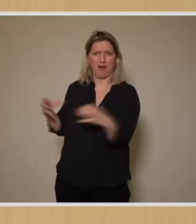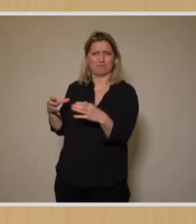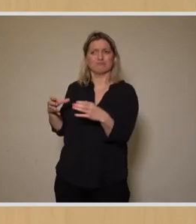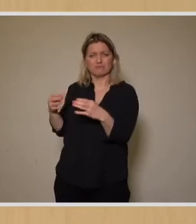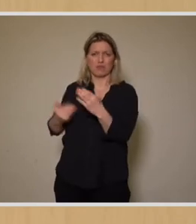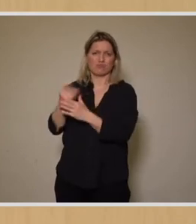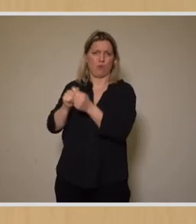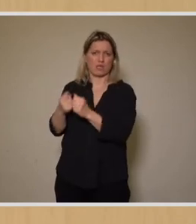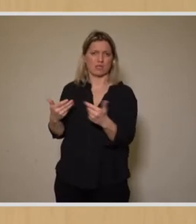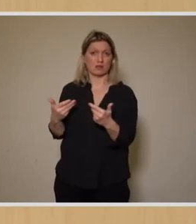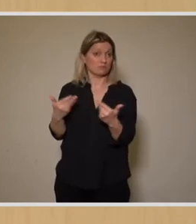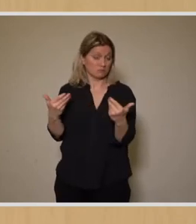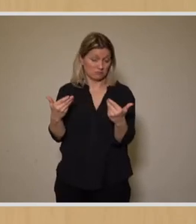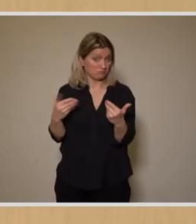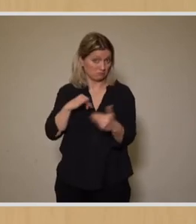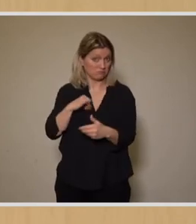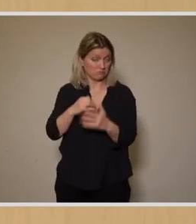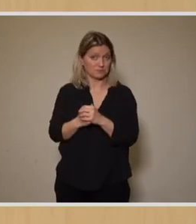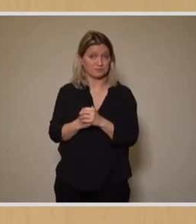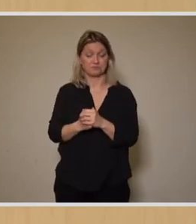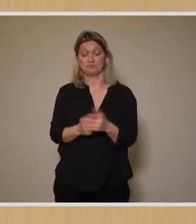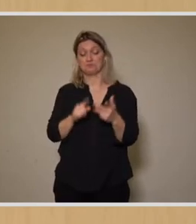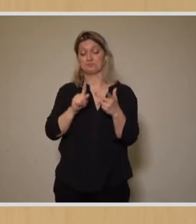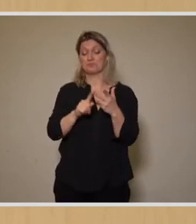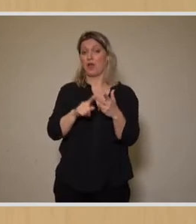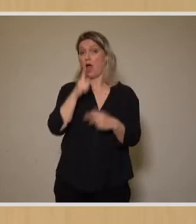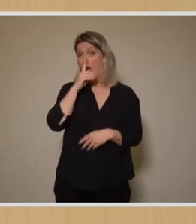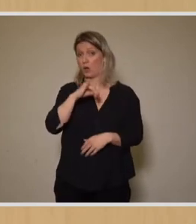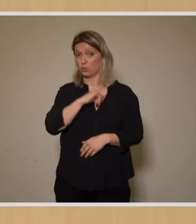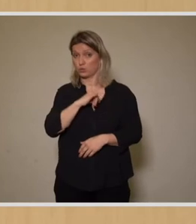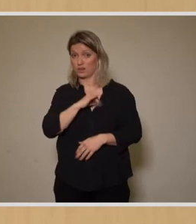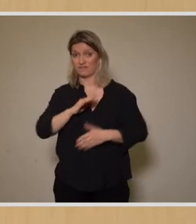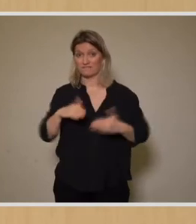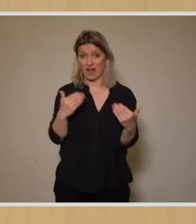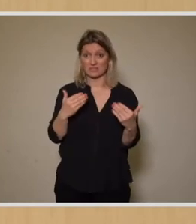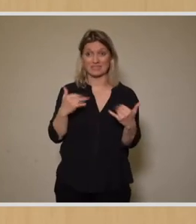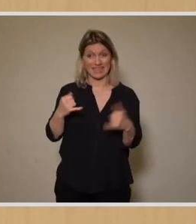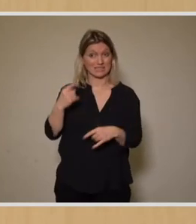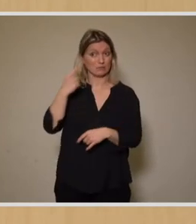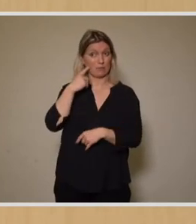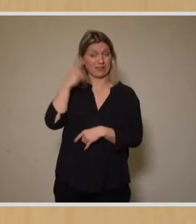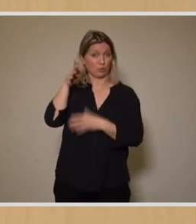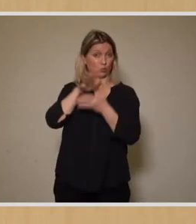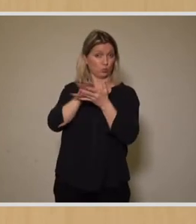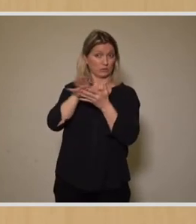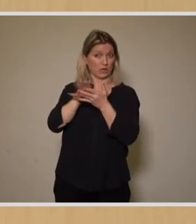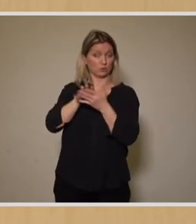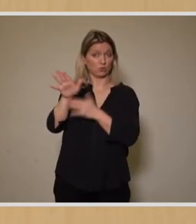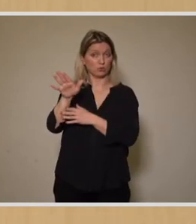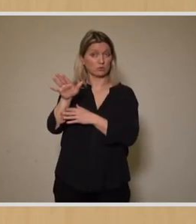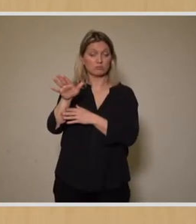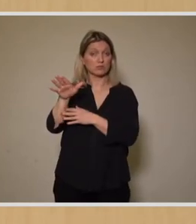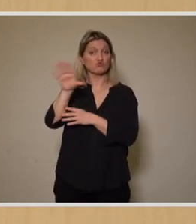Und, das ist auch sehr interessant, dass der aktuelle Stand der Untersuchungen der Stesat ergeben